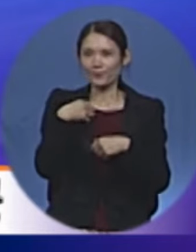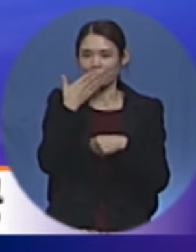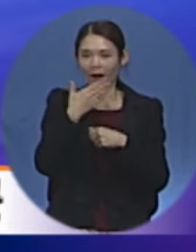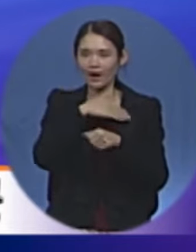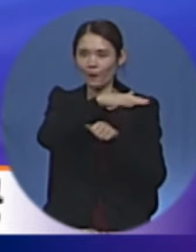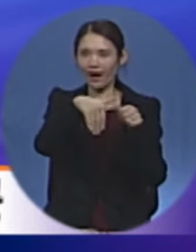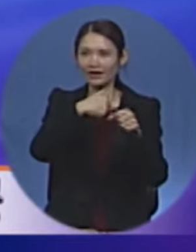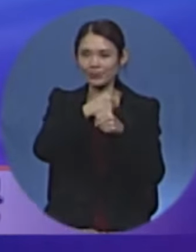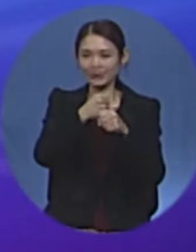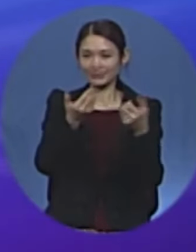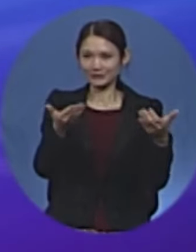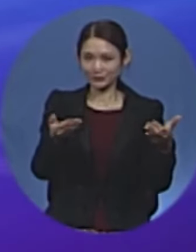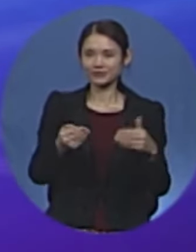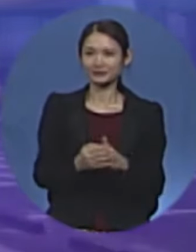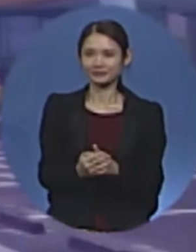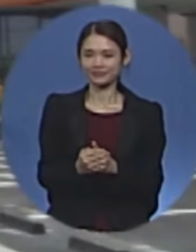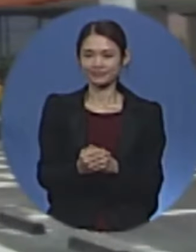여건이 마련됐습니다.